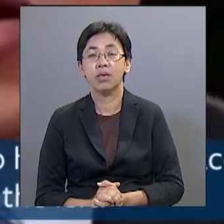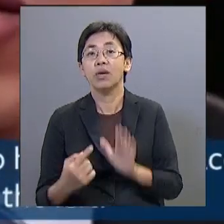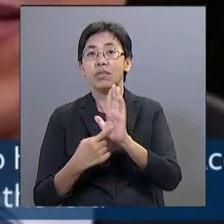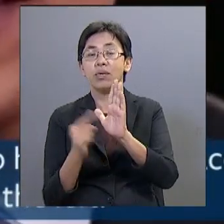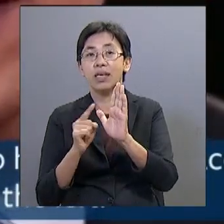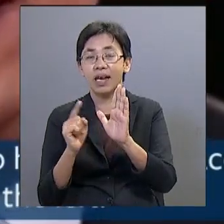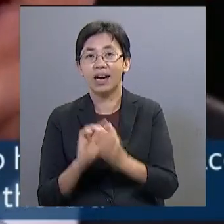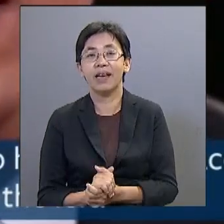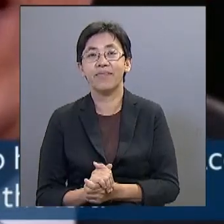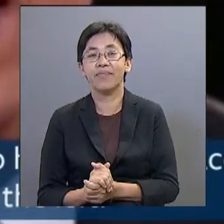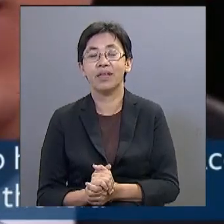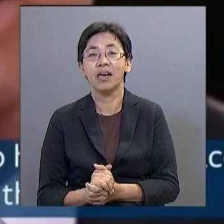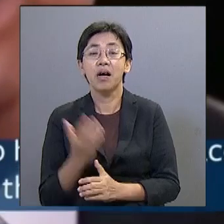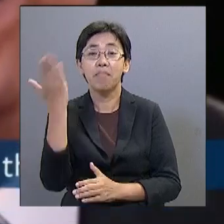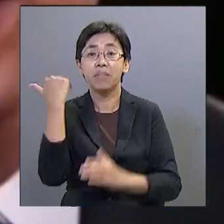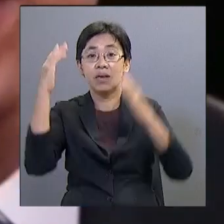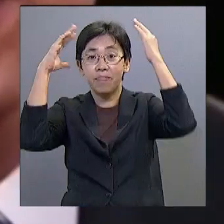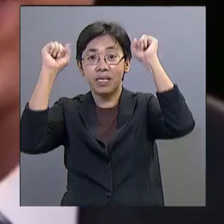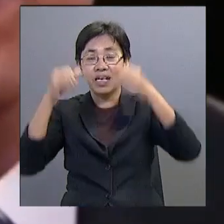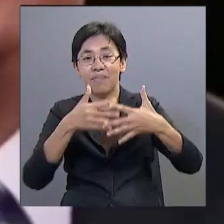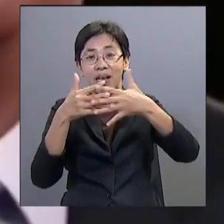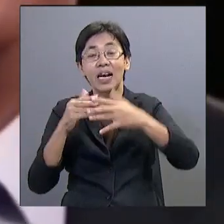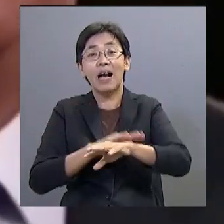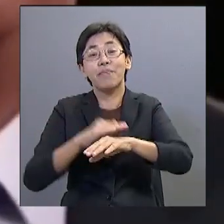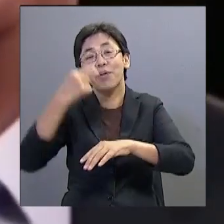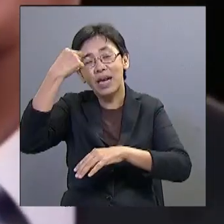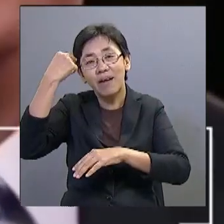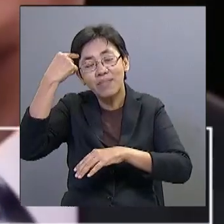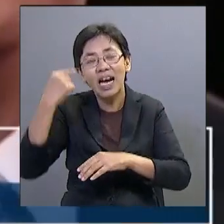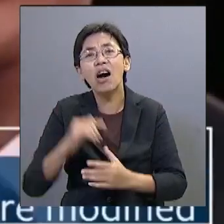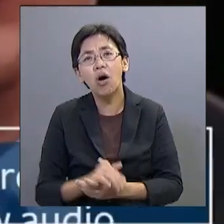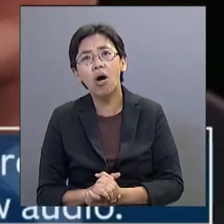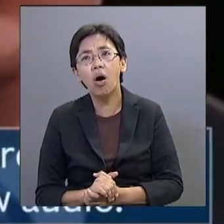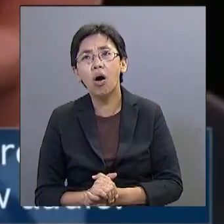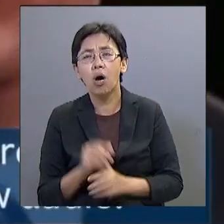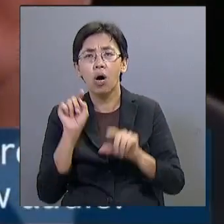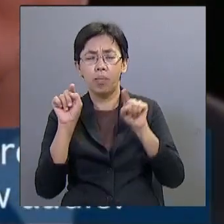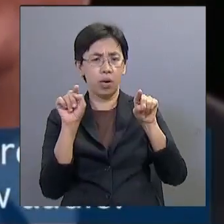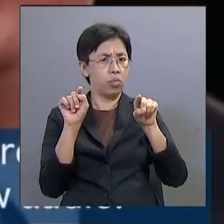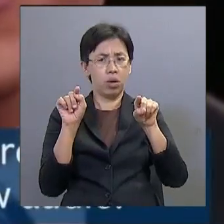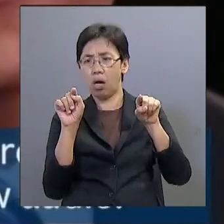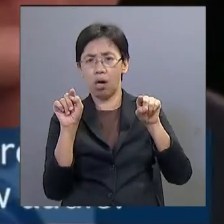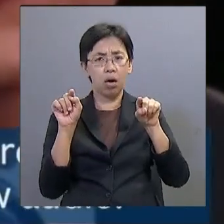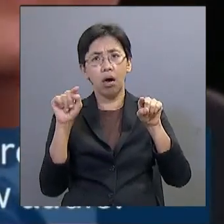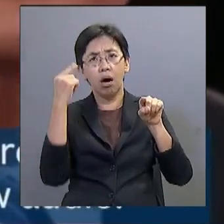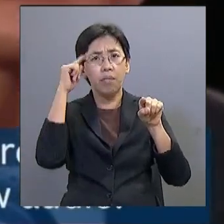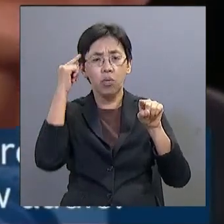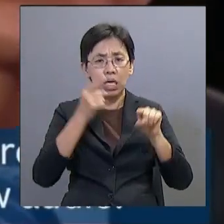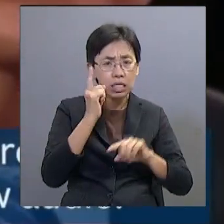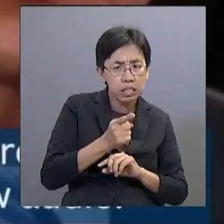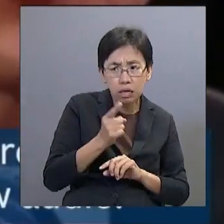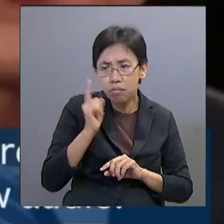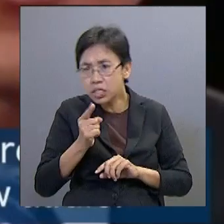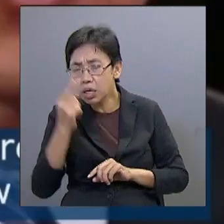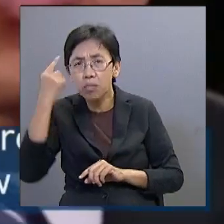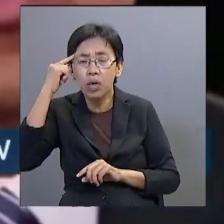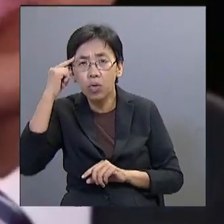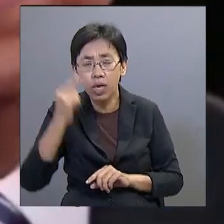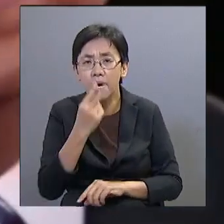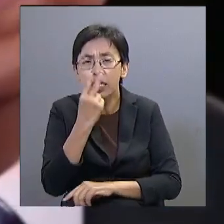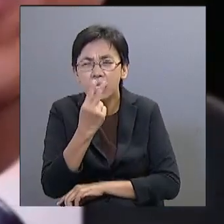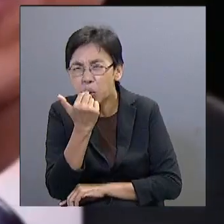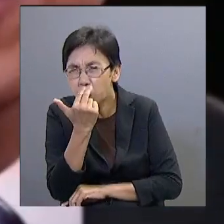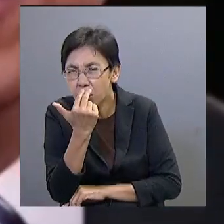บารักโบมาอดิปประธานาทธิรศหรัฆดูเผ็เผ็นแยกไม่ออกเลยนะคะ แต่ว่าในคิปนี้ค่ ท bowsฟดๆ